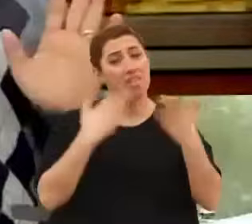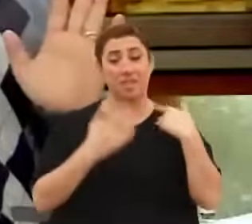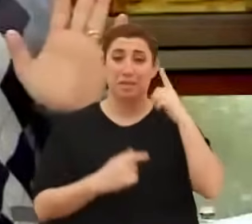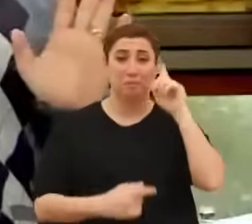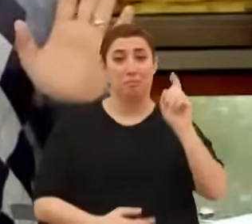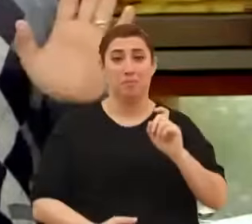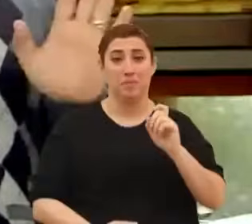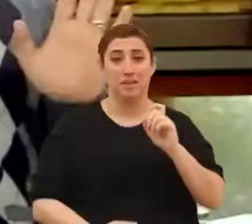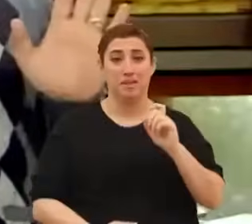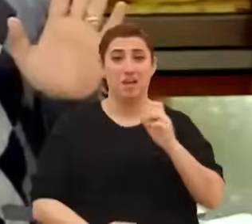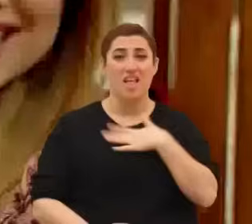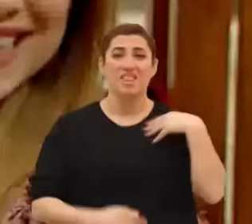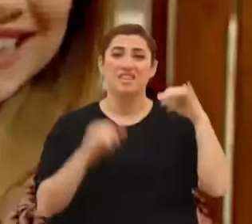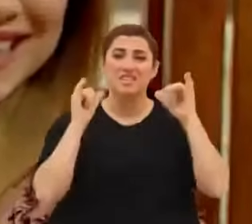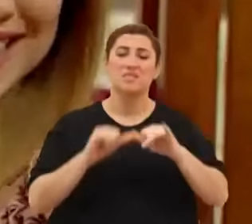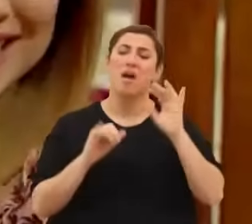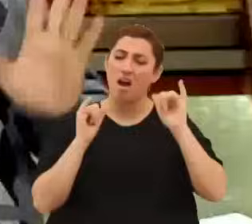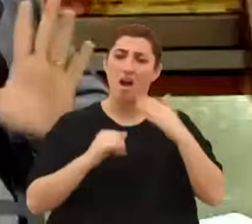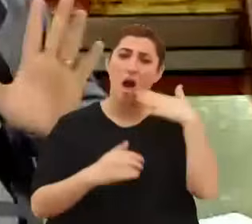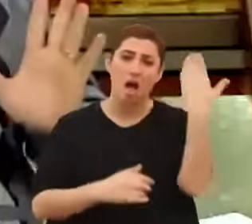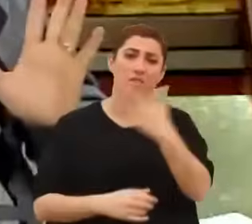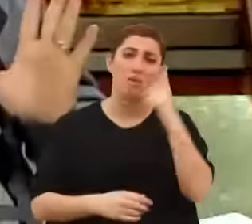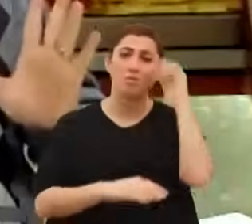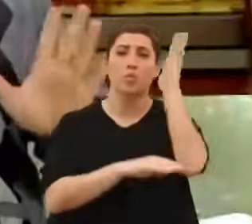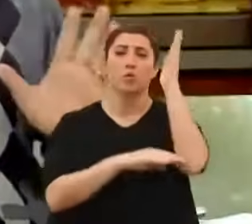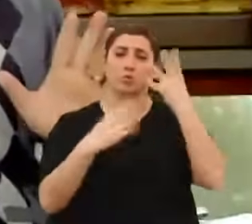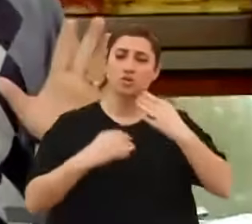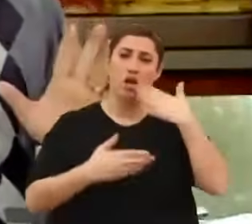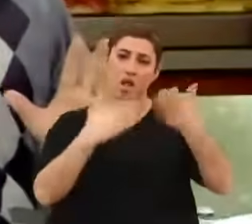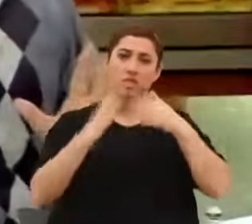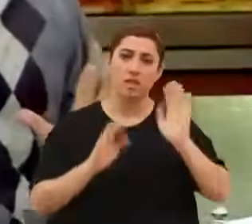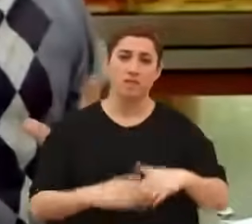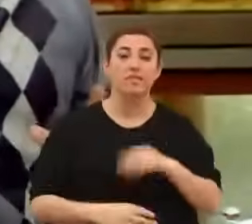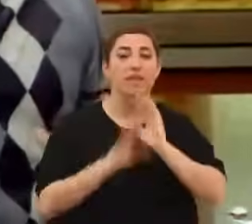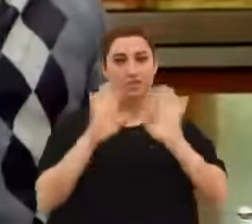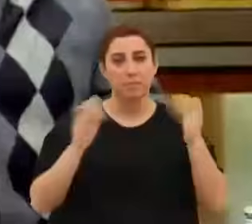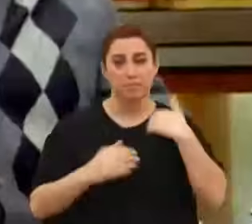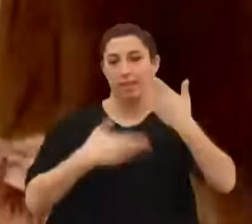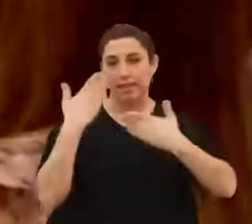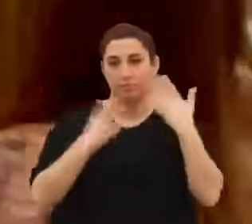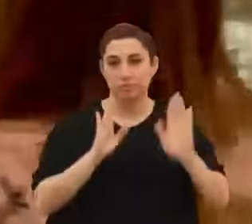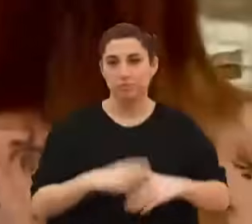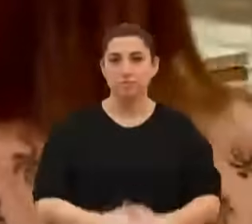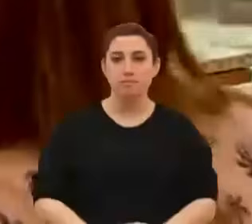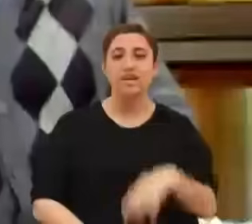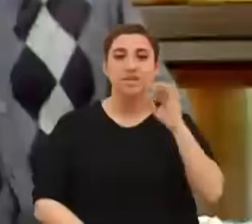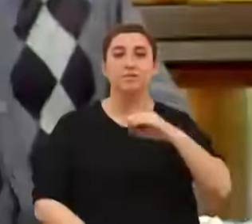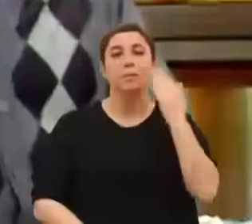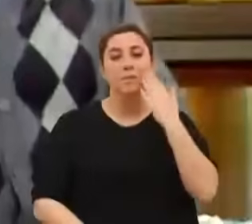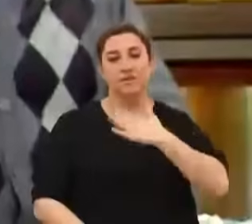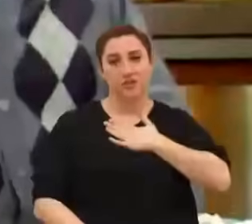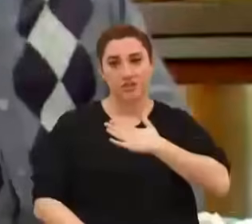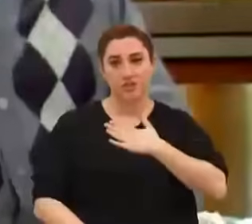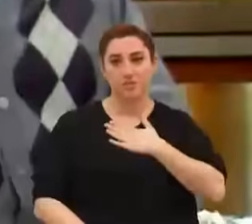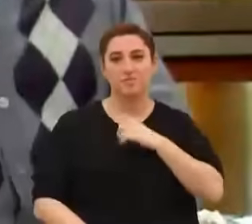Anlatayım mı? O nasıl kılıklı ya? Anlat. Boyun uzayacak. Anlat. Tamam anlatıyorum. Şimdi